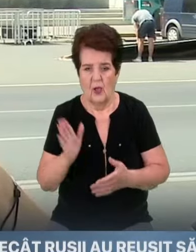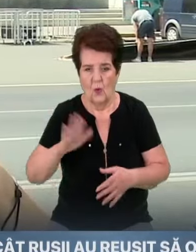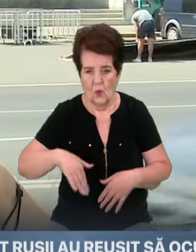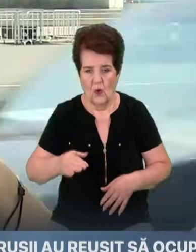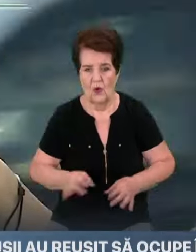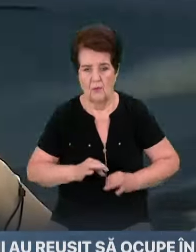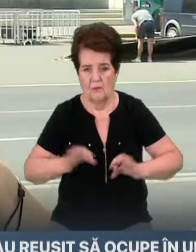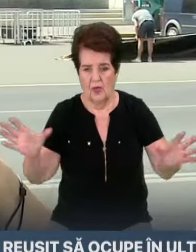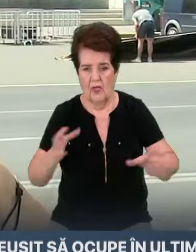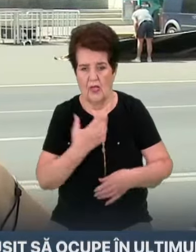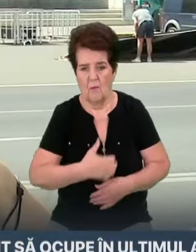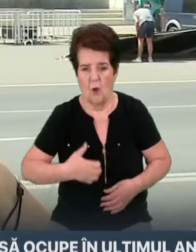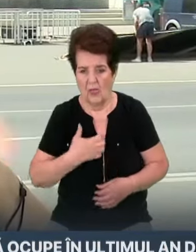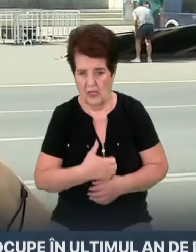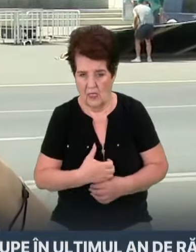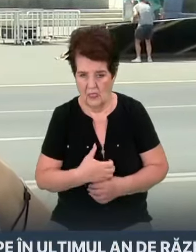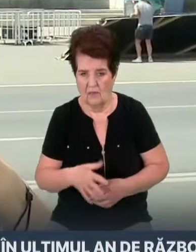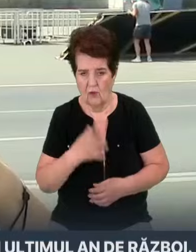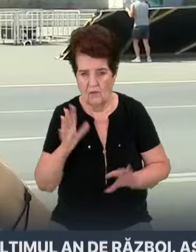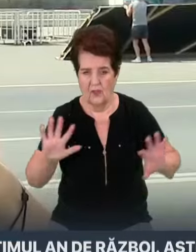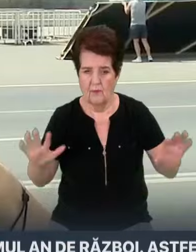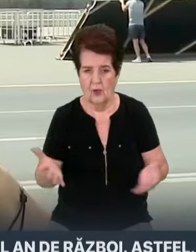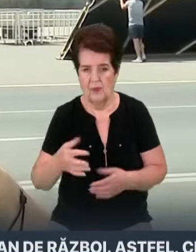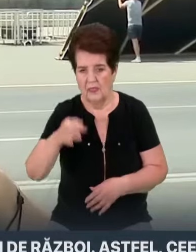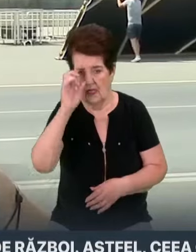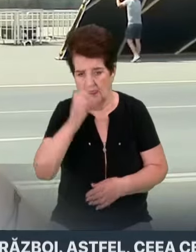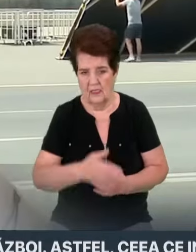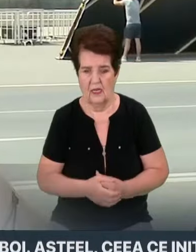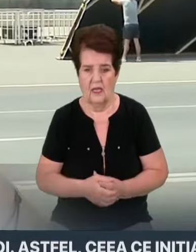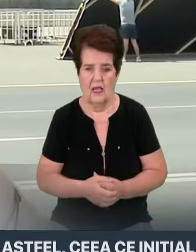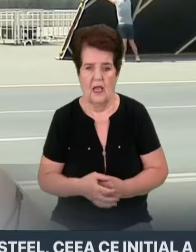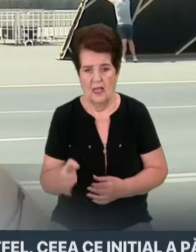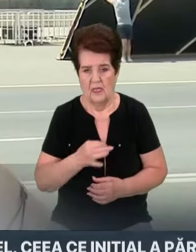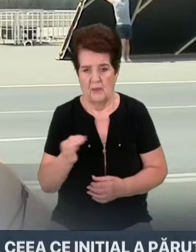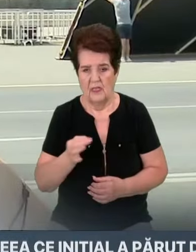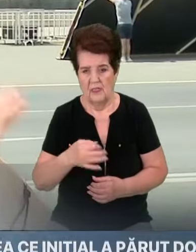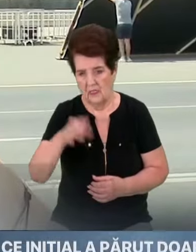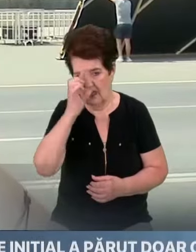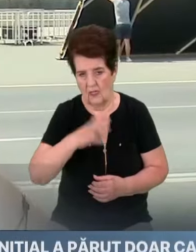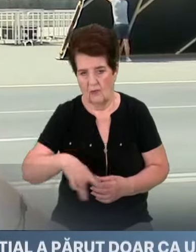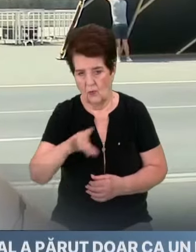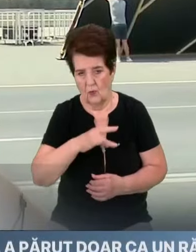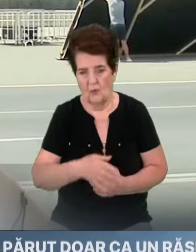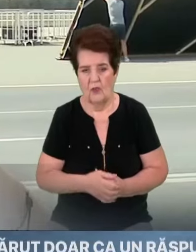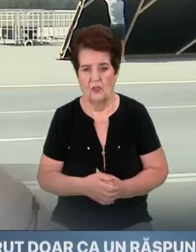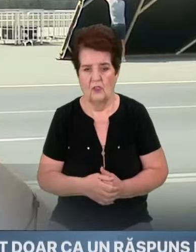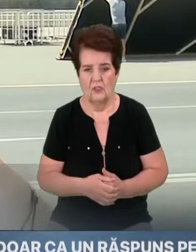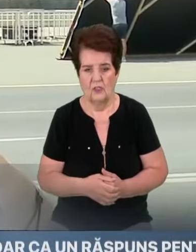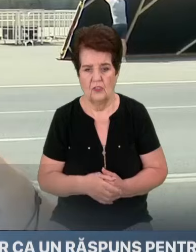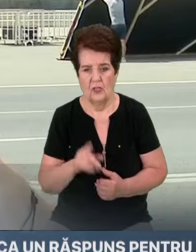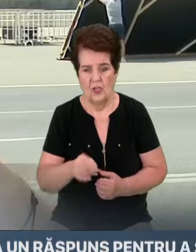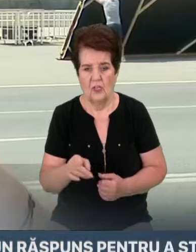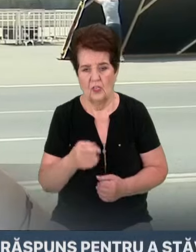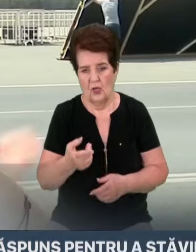cel mai important eveniment al țării, ziua de naștere a Republicii, și va fi un concert de excepție pentru tânăra